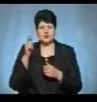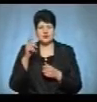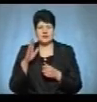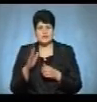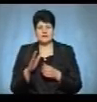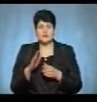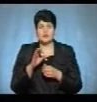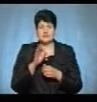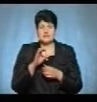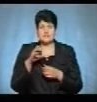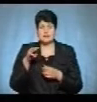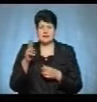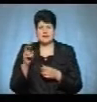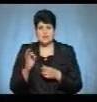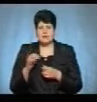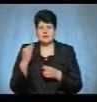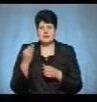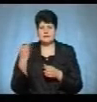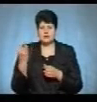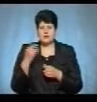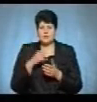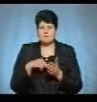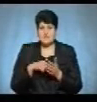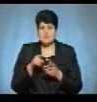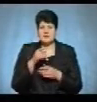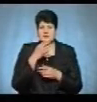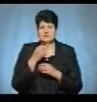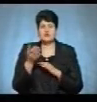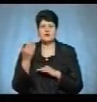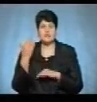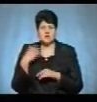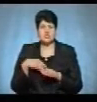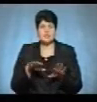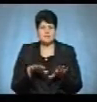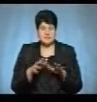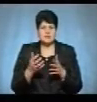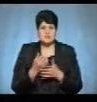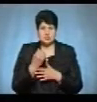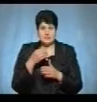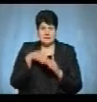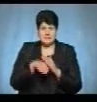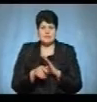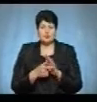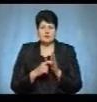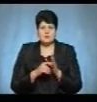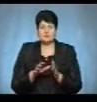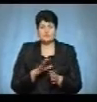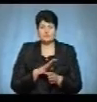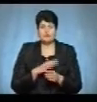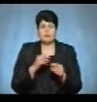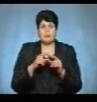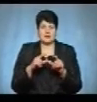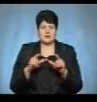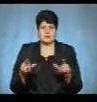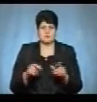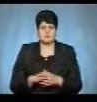Олександром Степаненком, який цікавиться історією міста. Він повідомив, що раніше на місці, де знайшли підземну кімнату, розташовувались магазини.